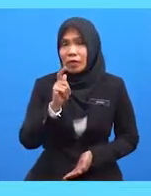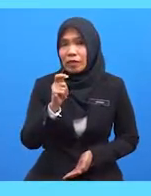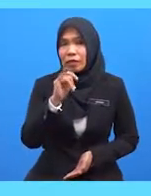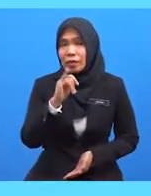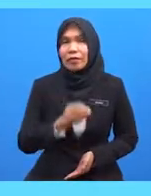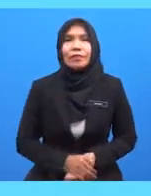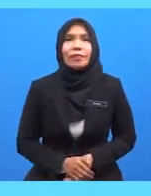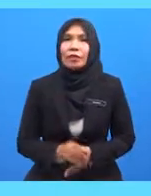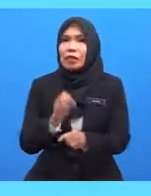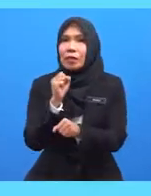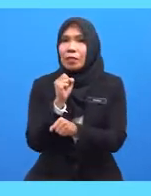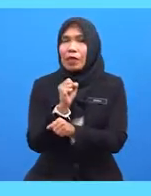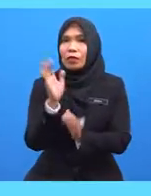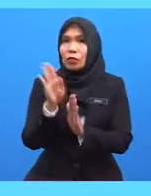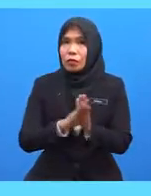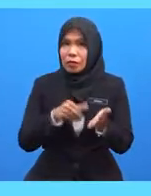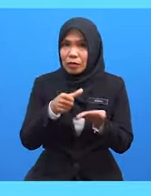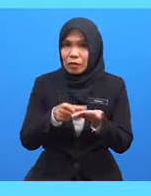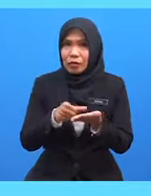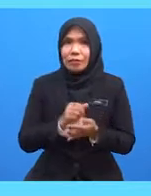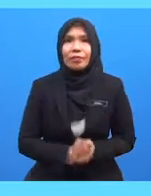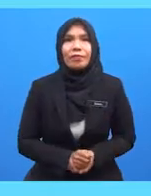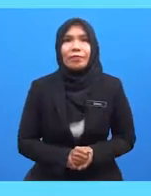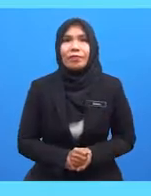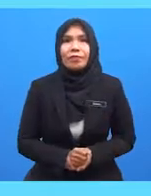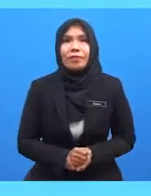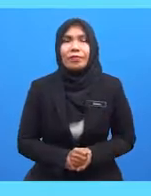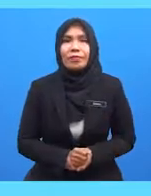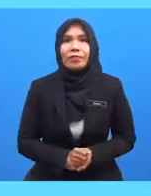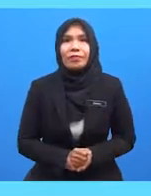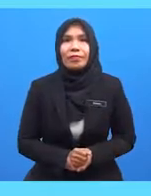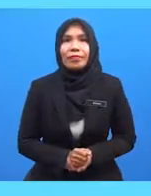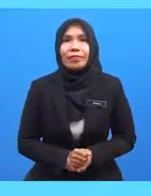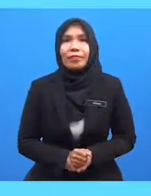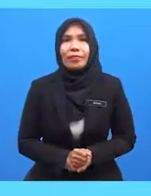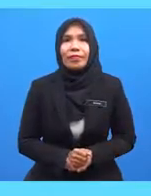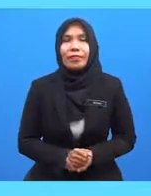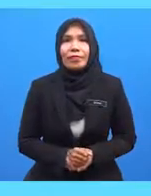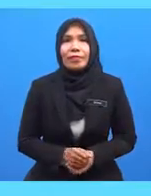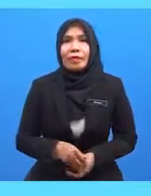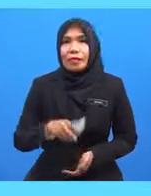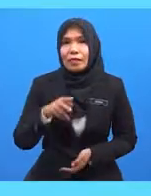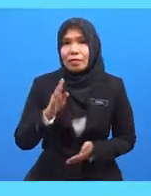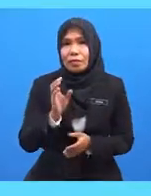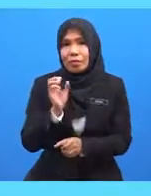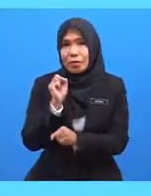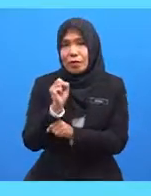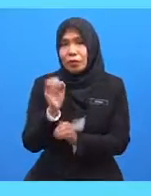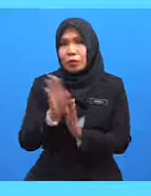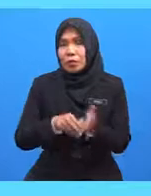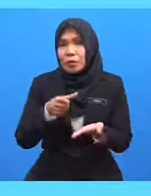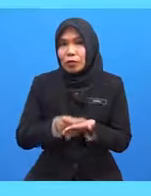Batu bersurat. Batu bersurat Pagaruyung, Minangkabau,